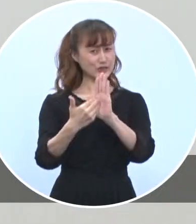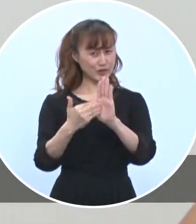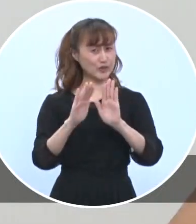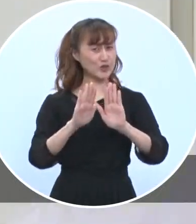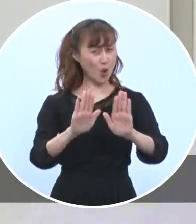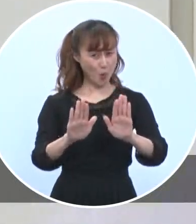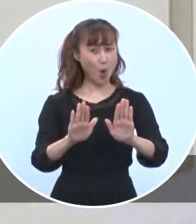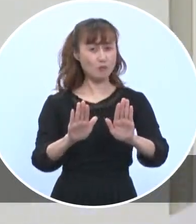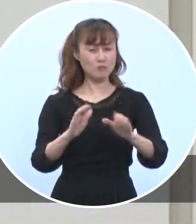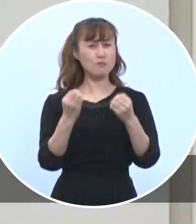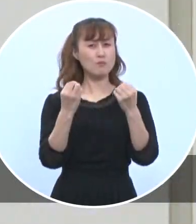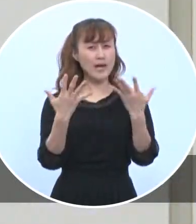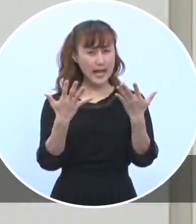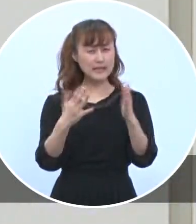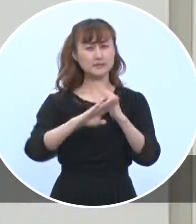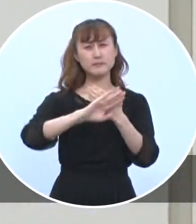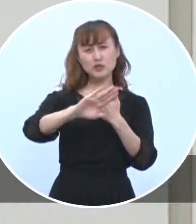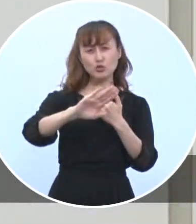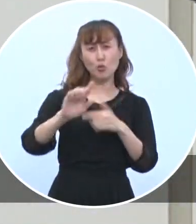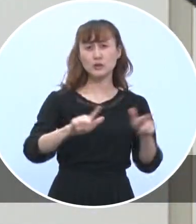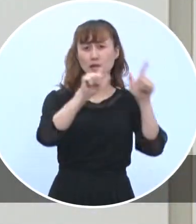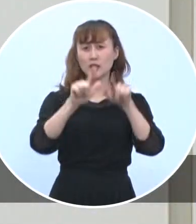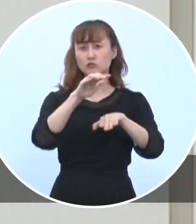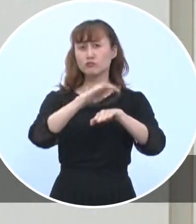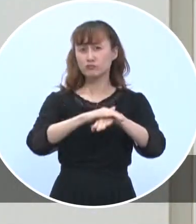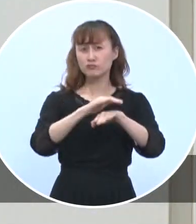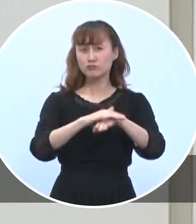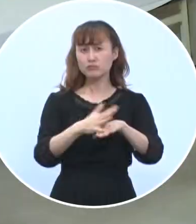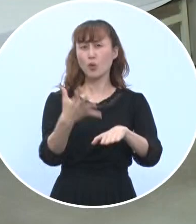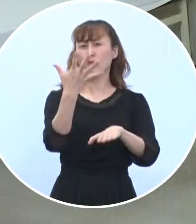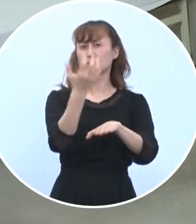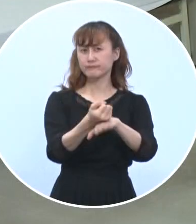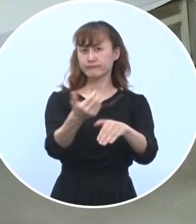生活様式を身につけることが大切です。